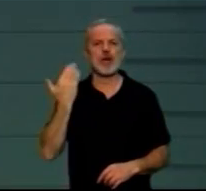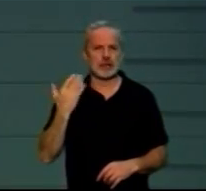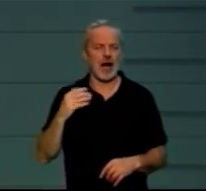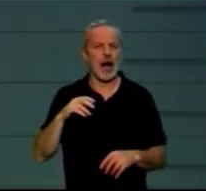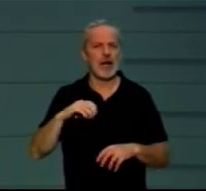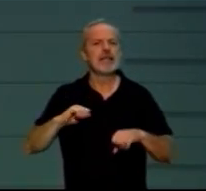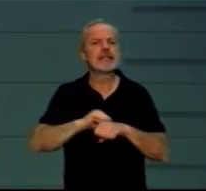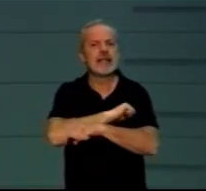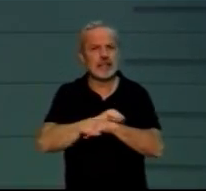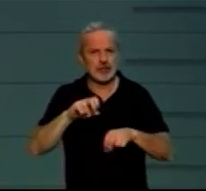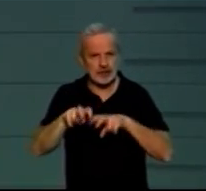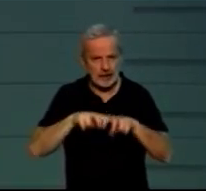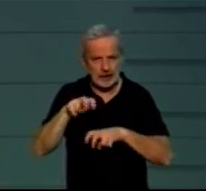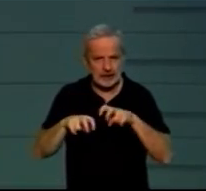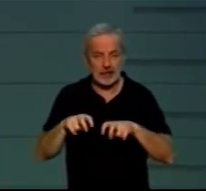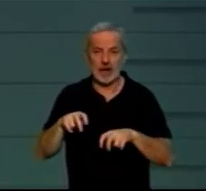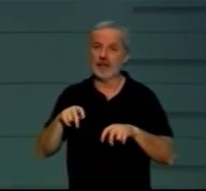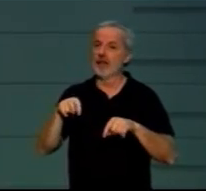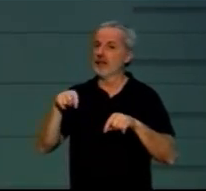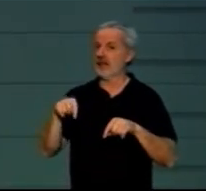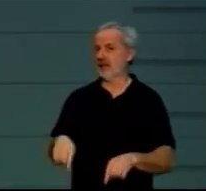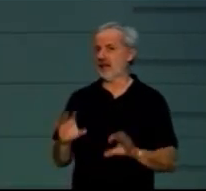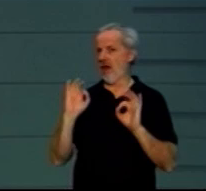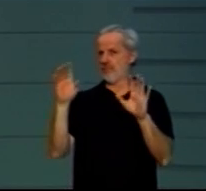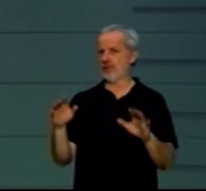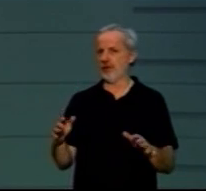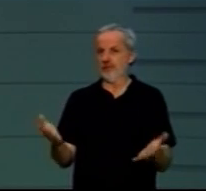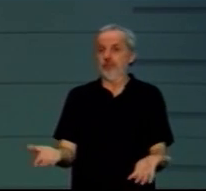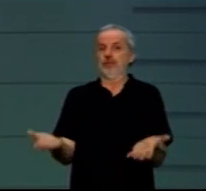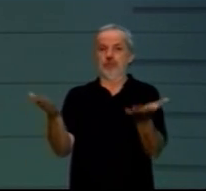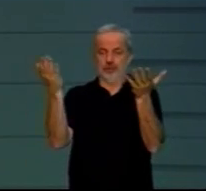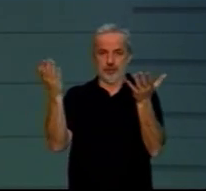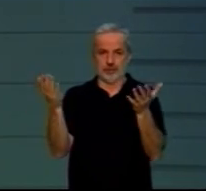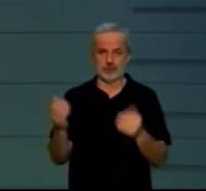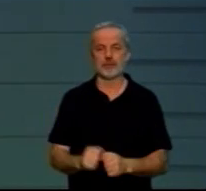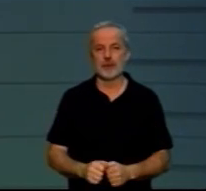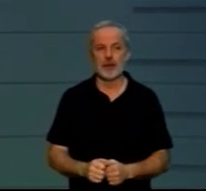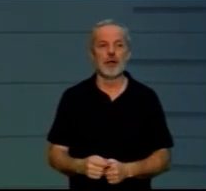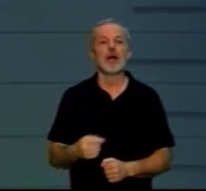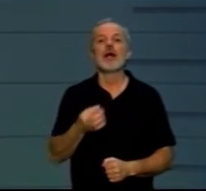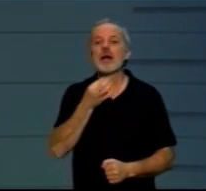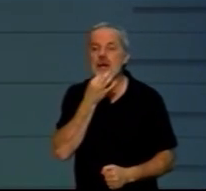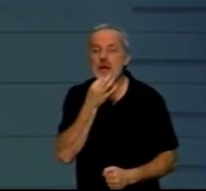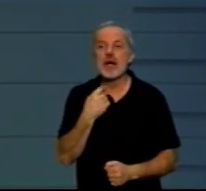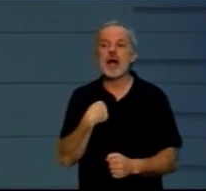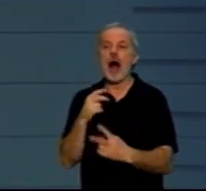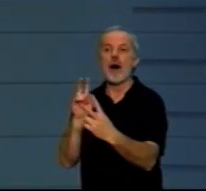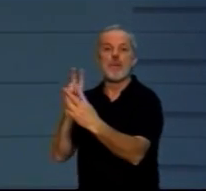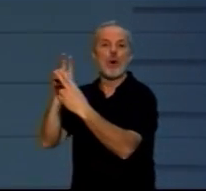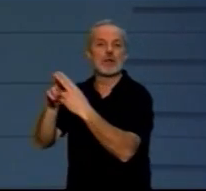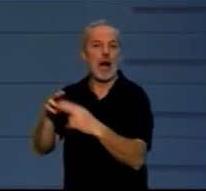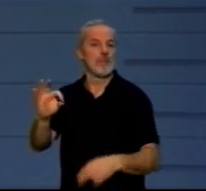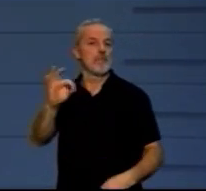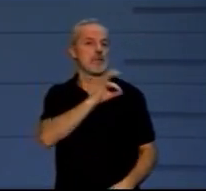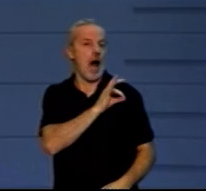to prostě nejde vůbec srovnávat. Když zase hovořím se svými zahraničními kolegy a